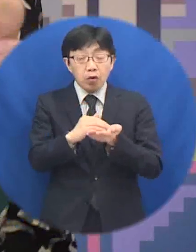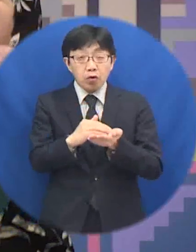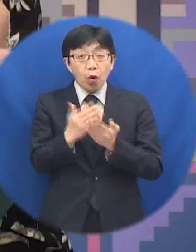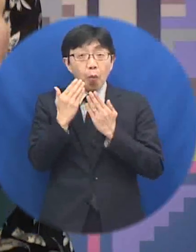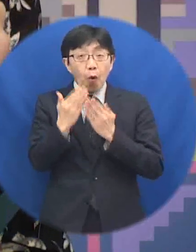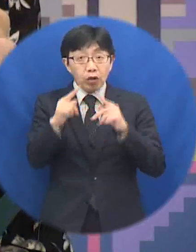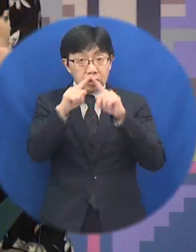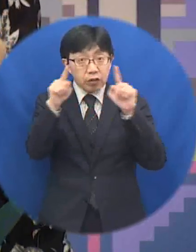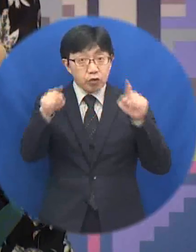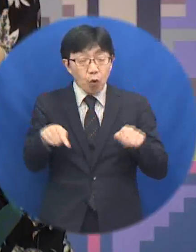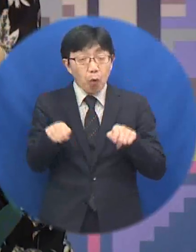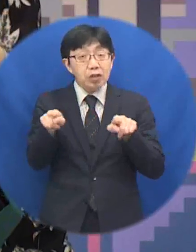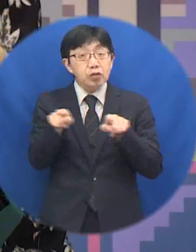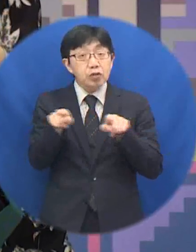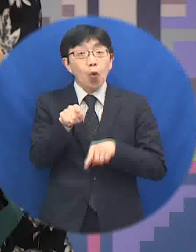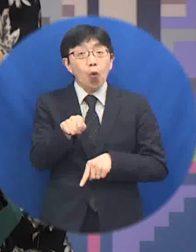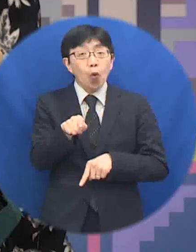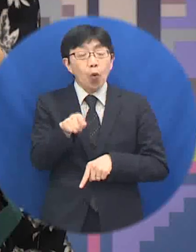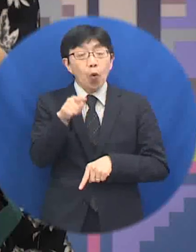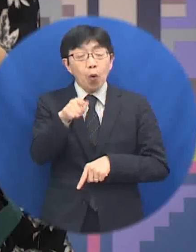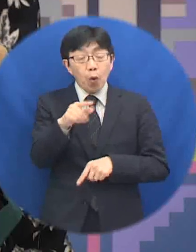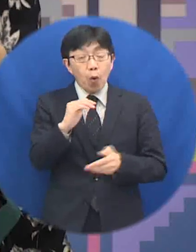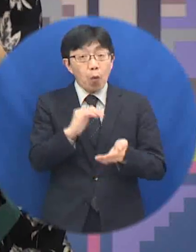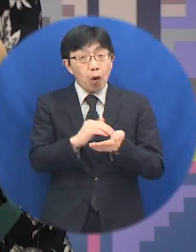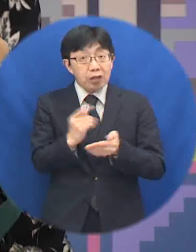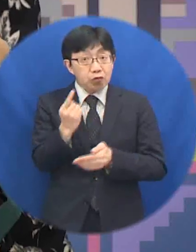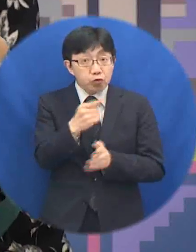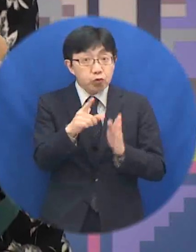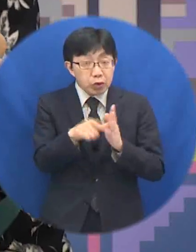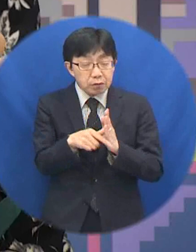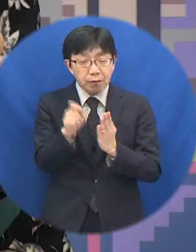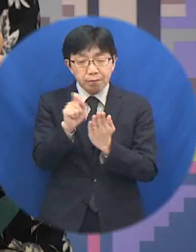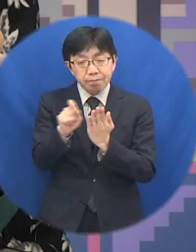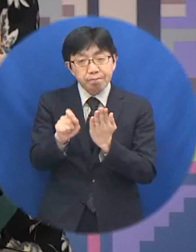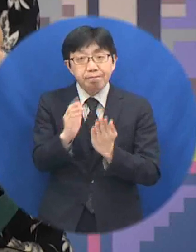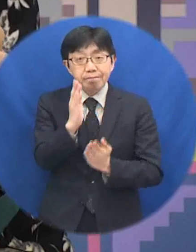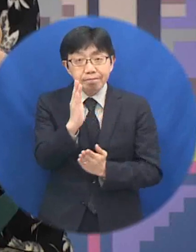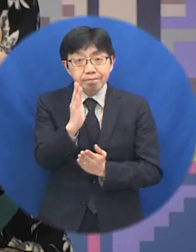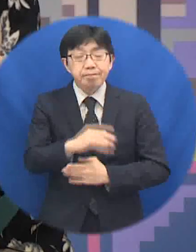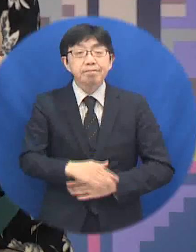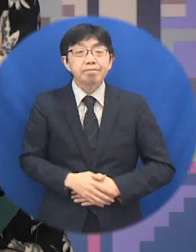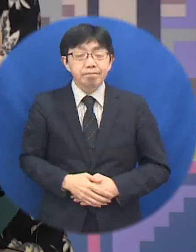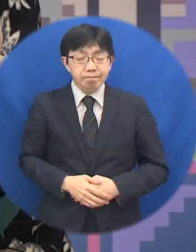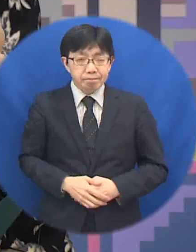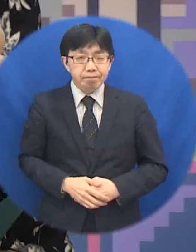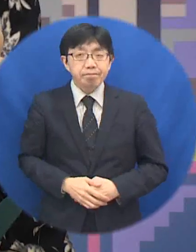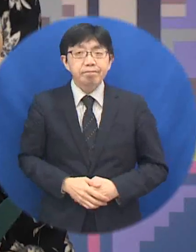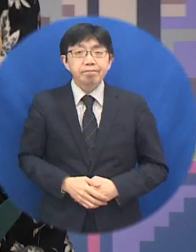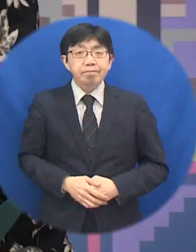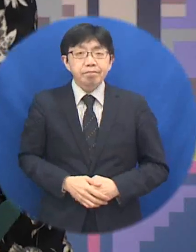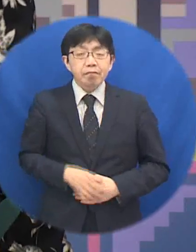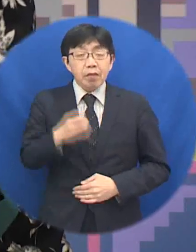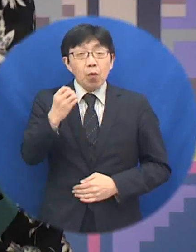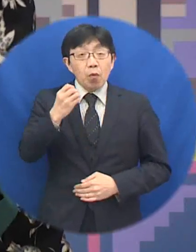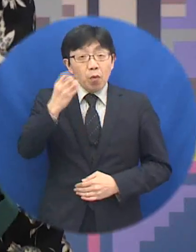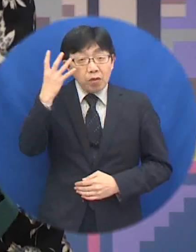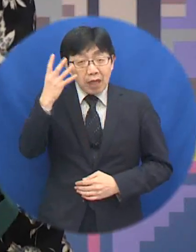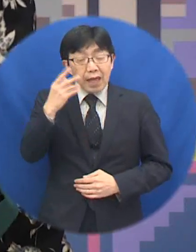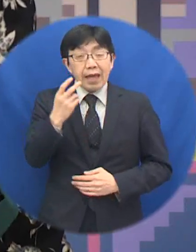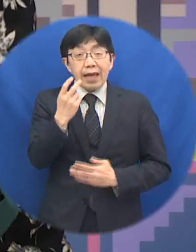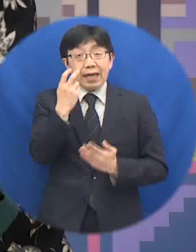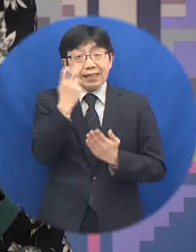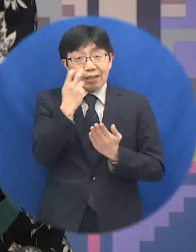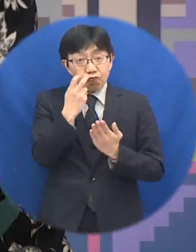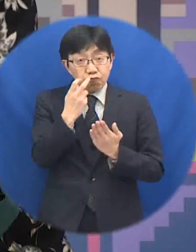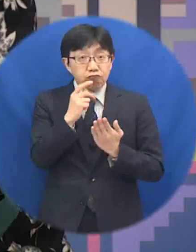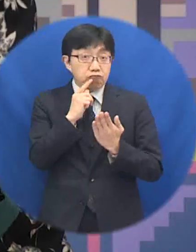記入して受診する際にはお持ちください。よろしくお願いいたします。 また物忘れ検診、物忘